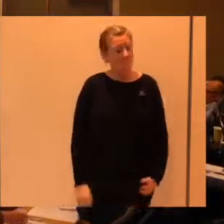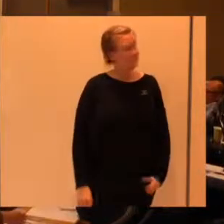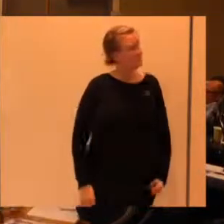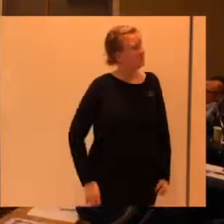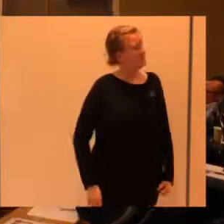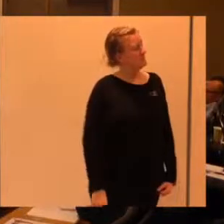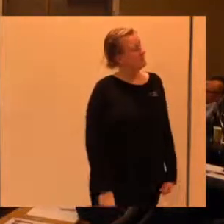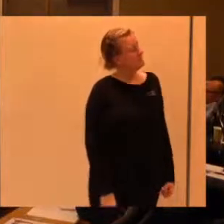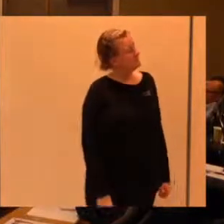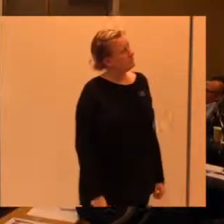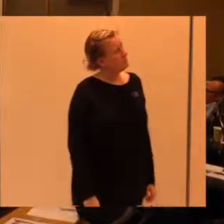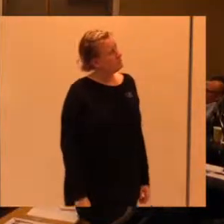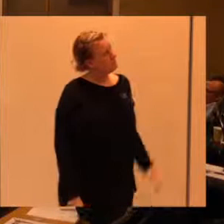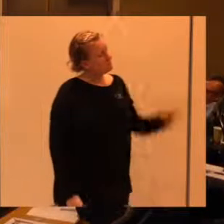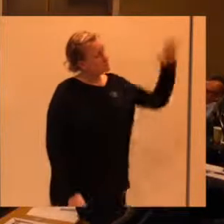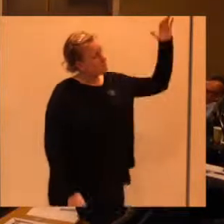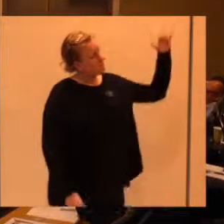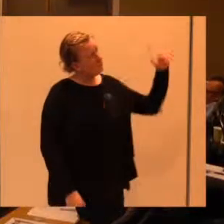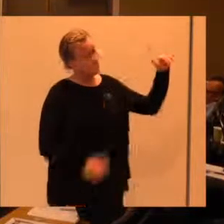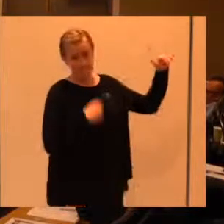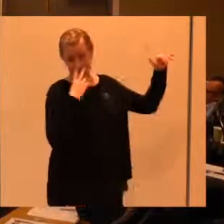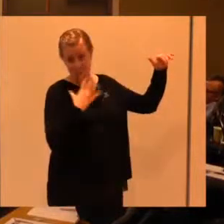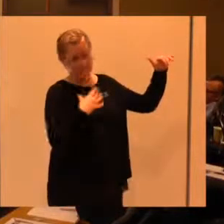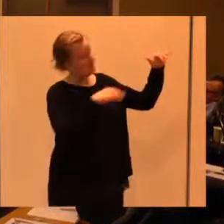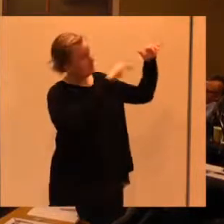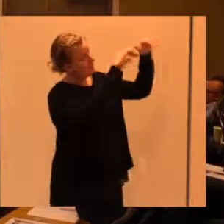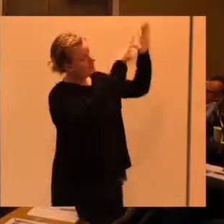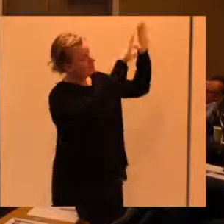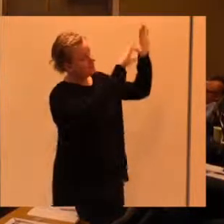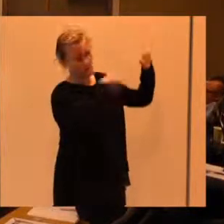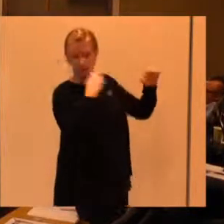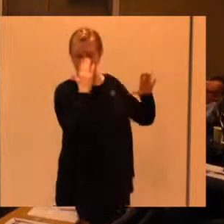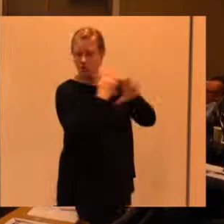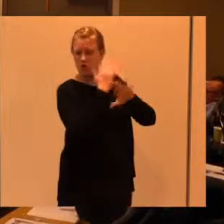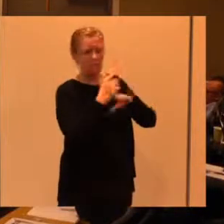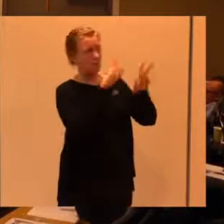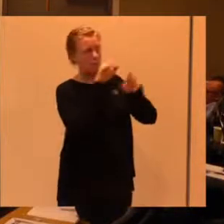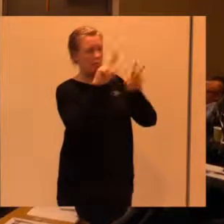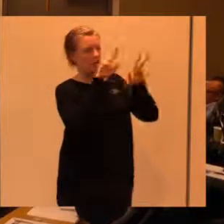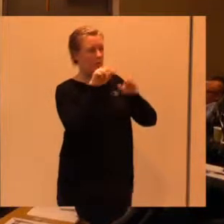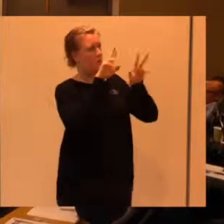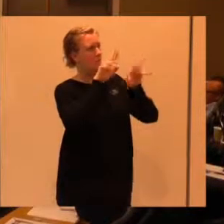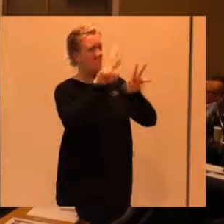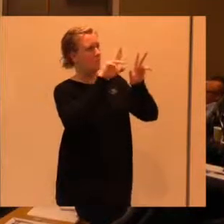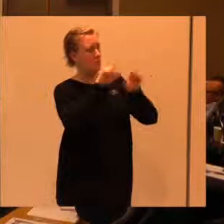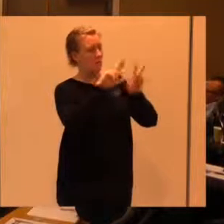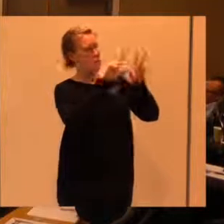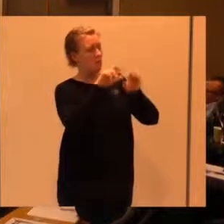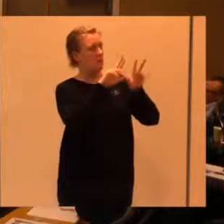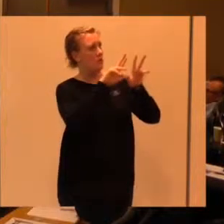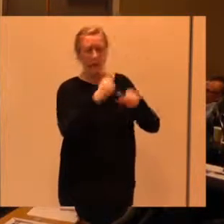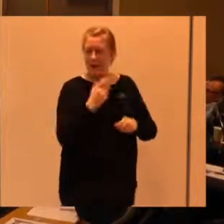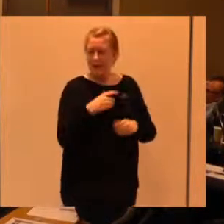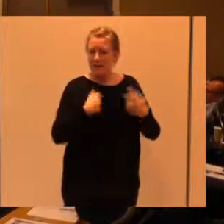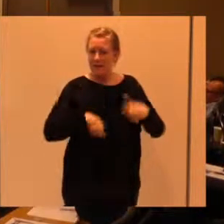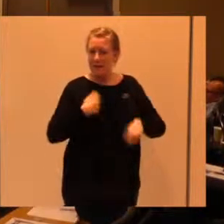Vad som stör här och som inte vi ser i bilden, för det är bara prickar där. Det är högst upp på sidan så startar en reklamfilm automatiskt när